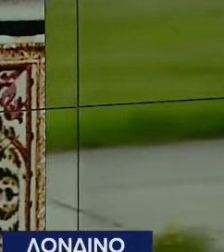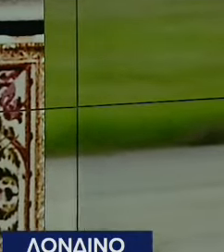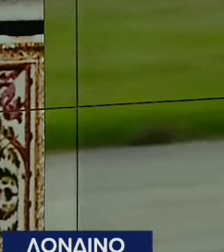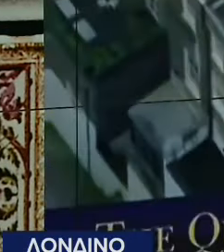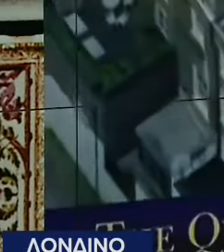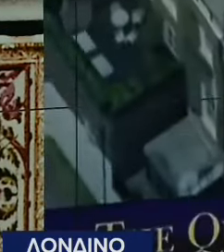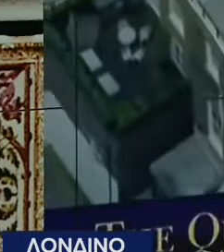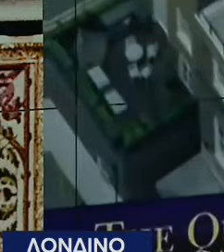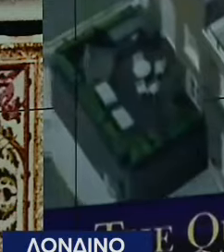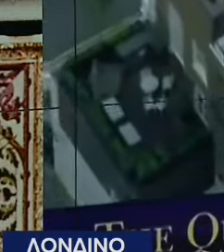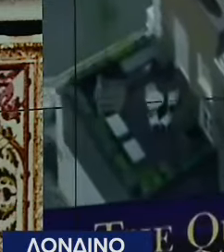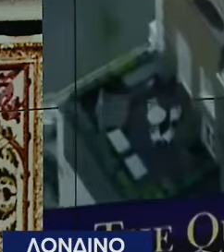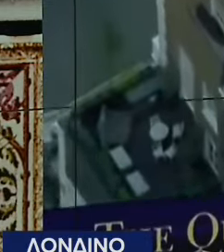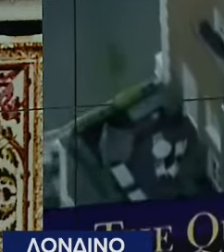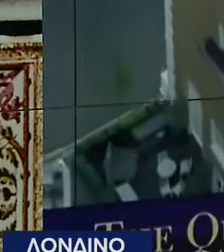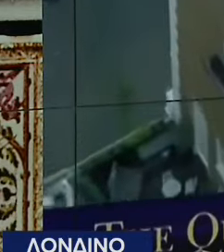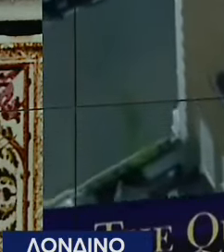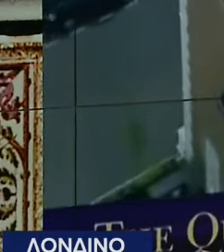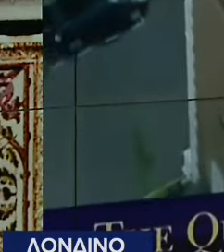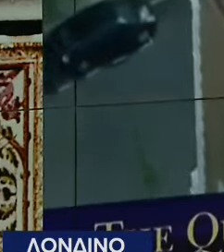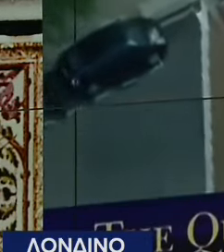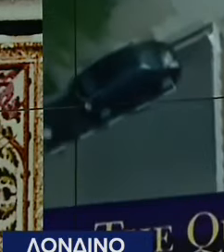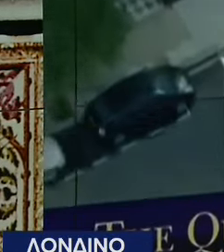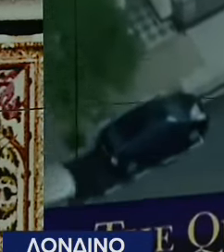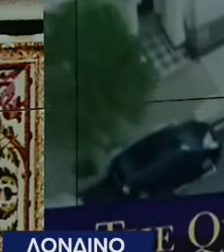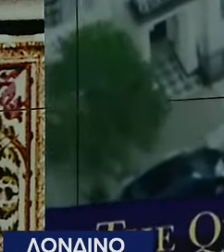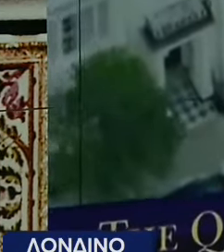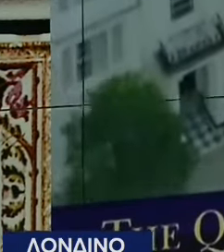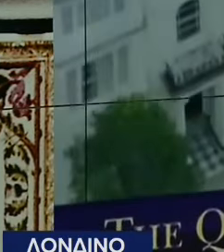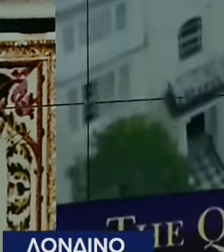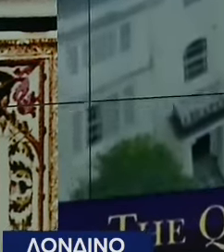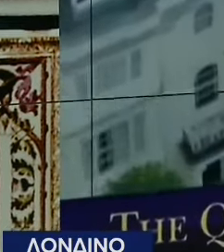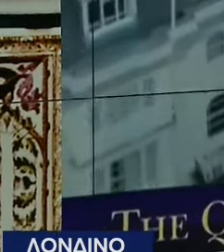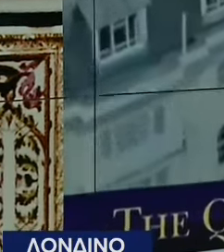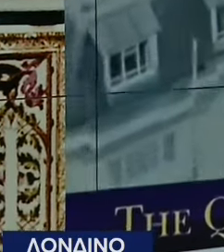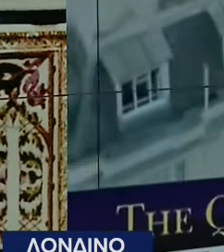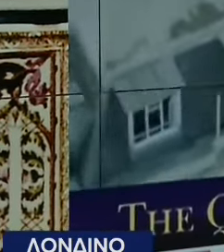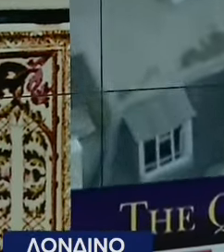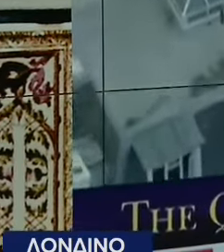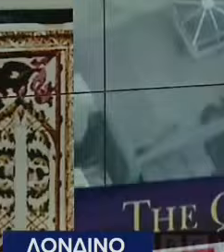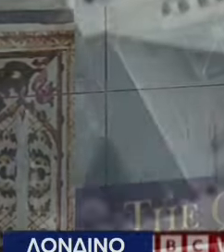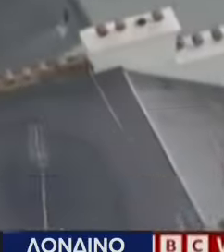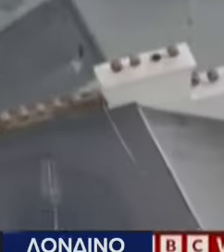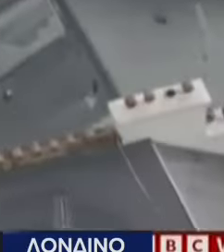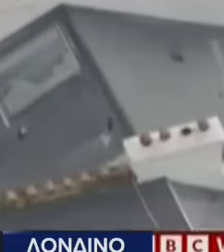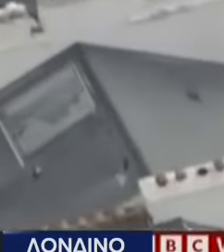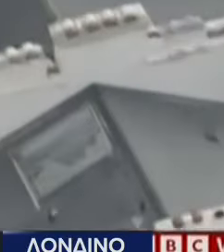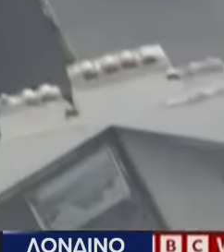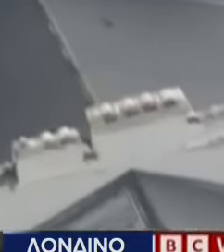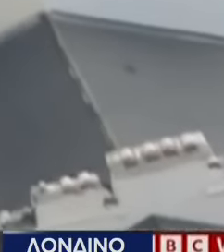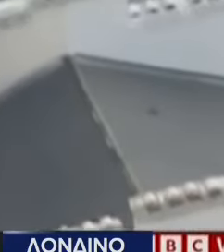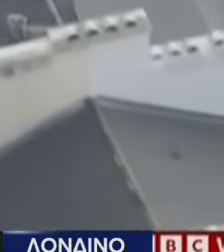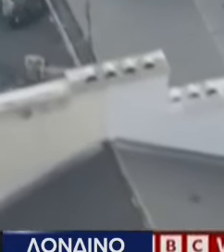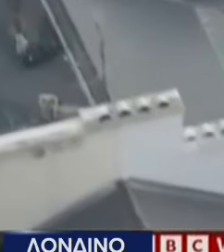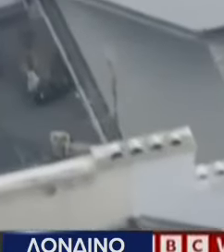μεγάλο τελετουργικό. Επέστρεψε στο Λονδίνο και αυτή είναι η ζωντανή εικόνα, είναι το αυτοκίνητο που μεταφέρει τον νέο